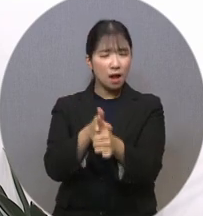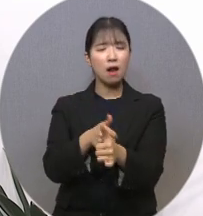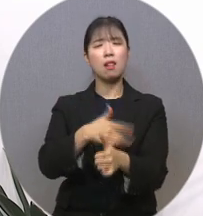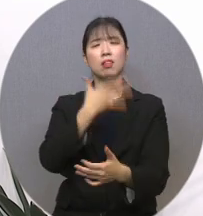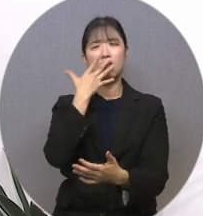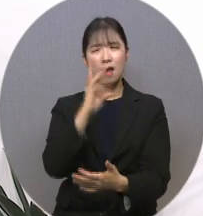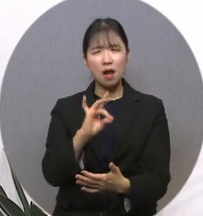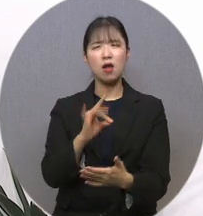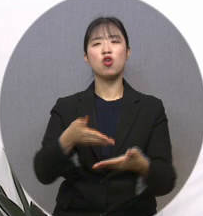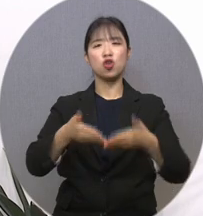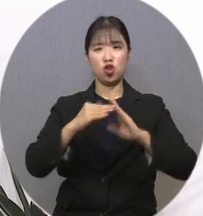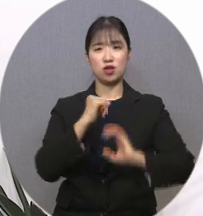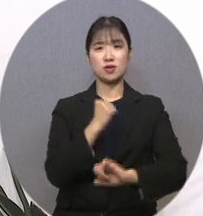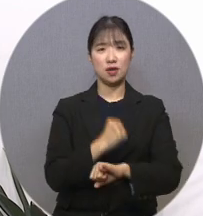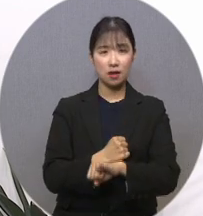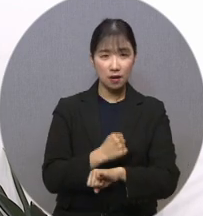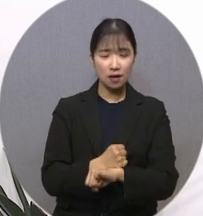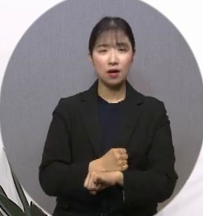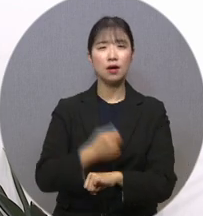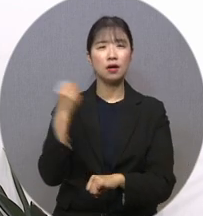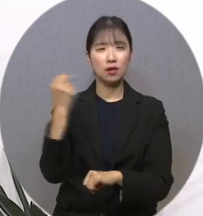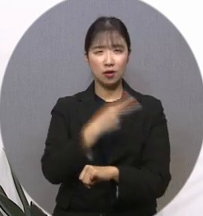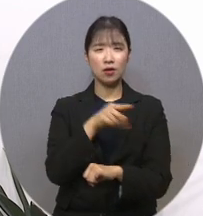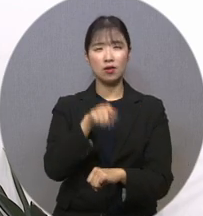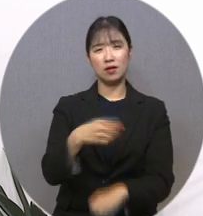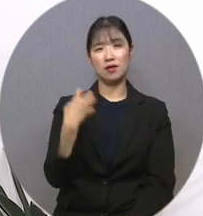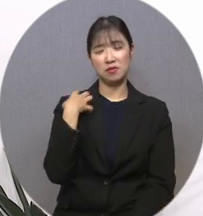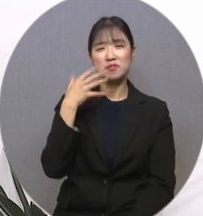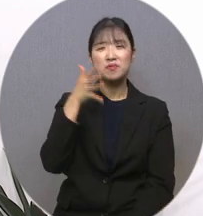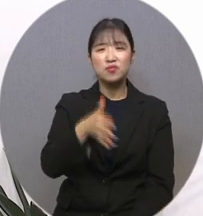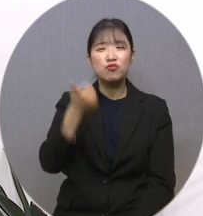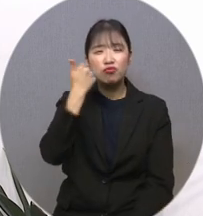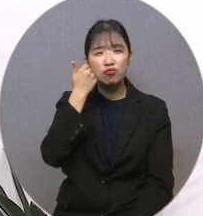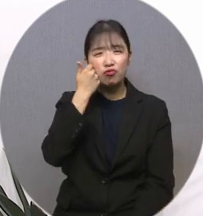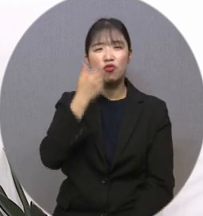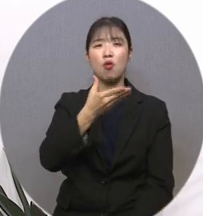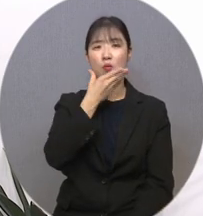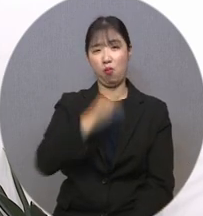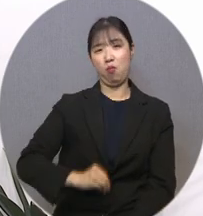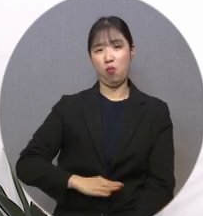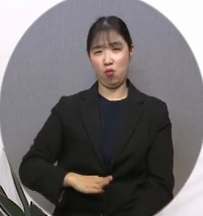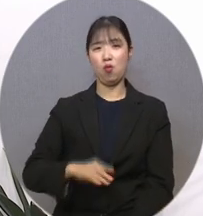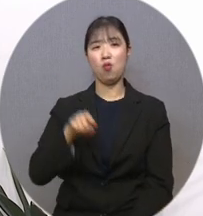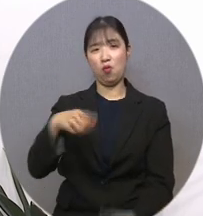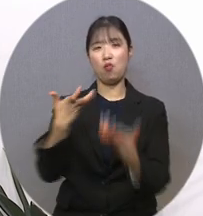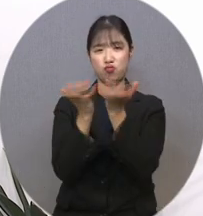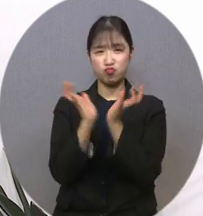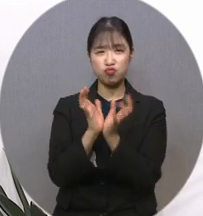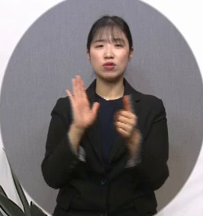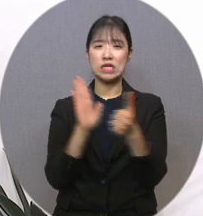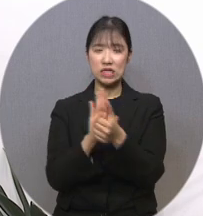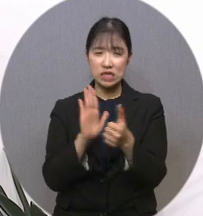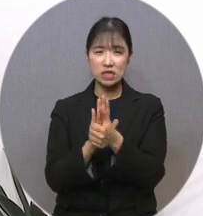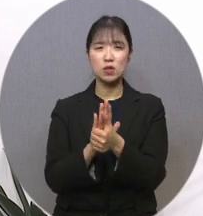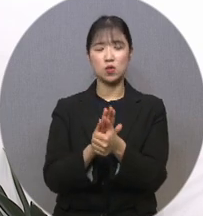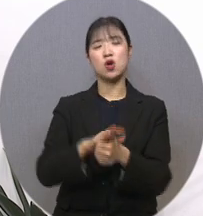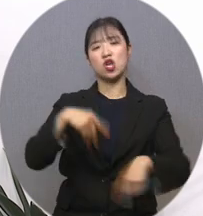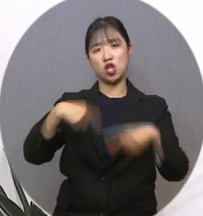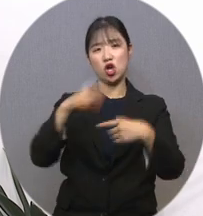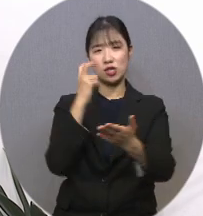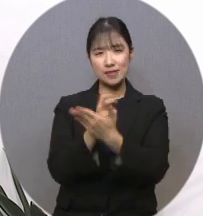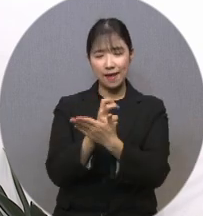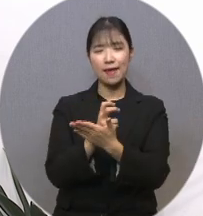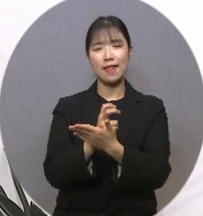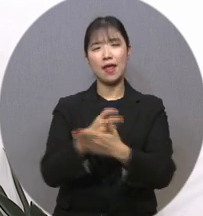하고 또 그 주무 부서인 보건복지부가 여러 가지 지원이나 정책적 파트너십을